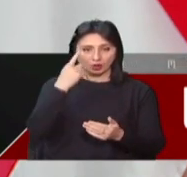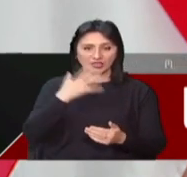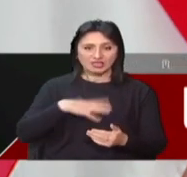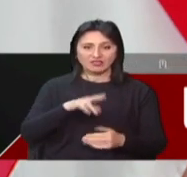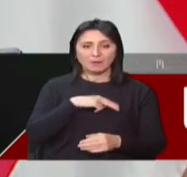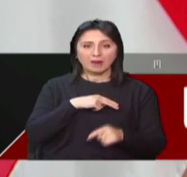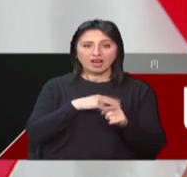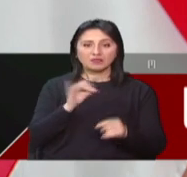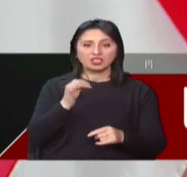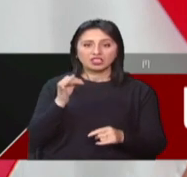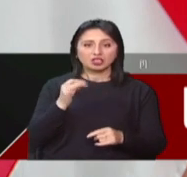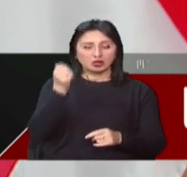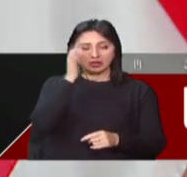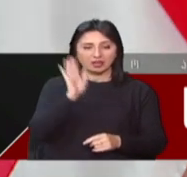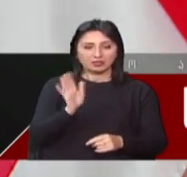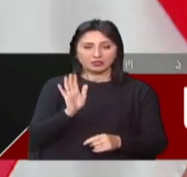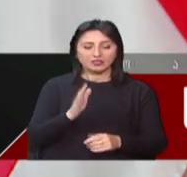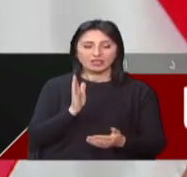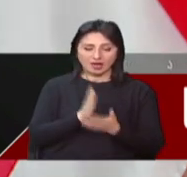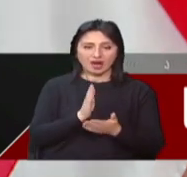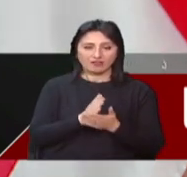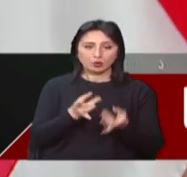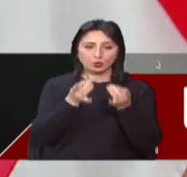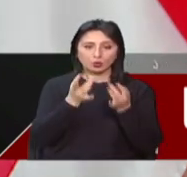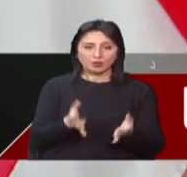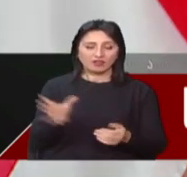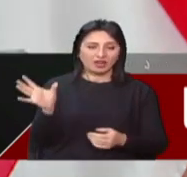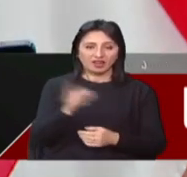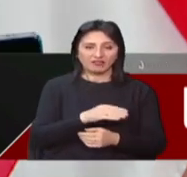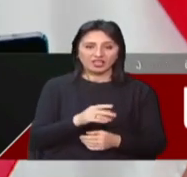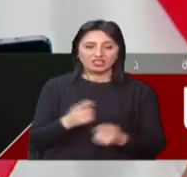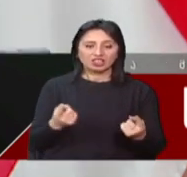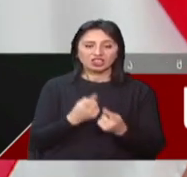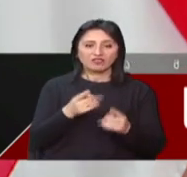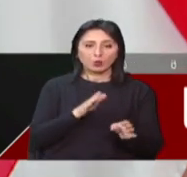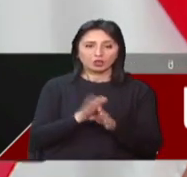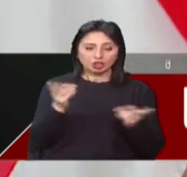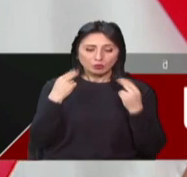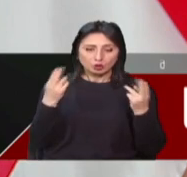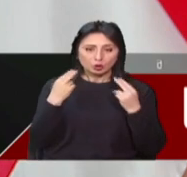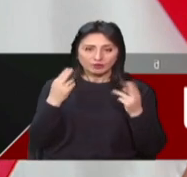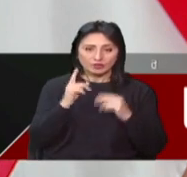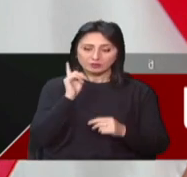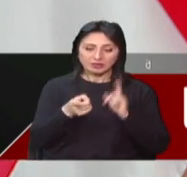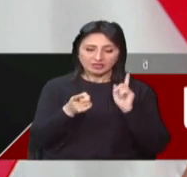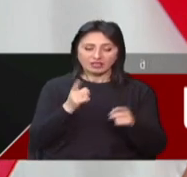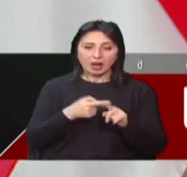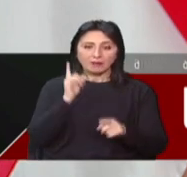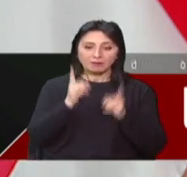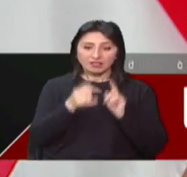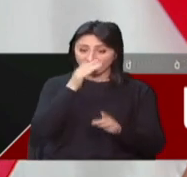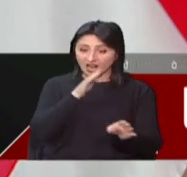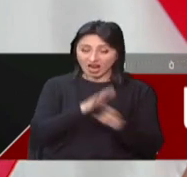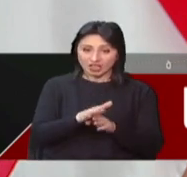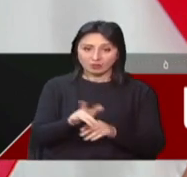საქართველოს პარლამენტის ისტორიას არ ახსოვს, არიან უბრალოდ ყველა რიგითი შემსრულებლები მითითებების და ამითითებას თუ